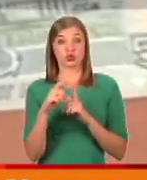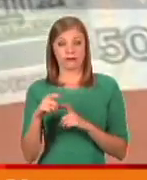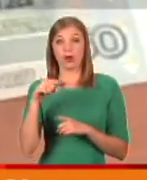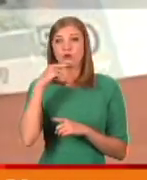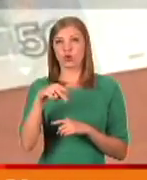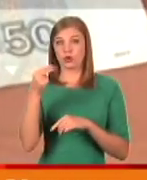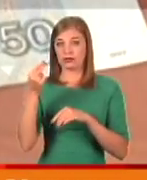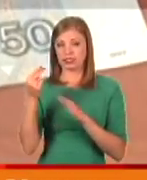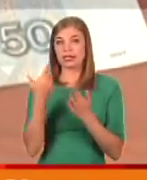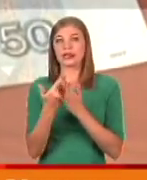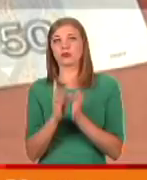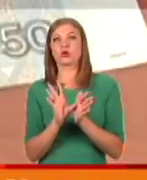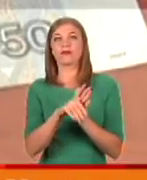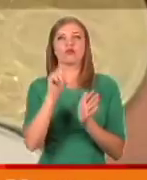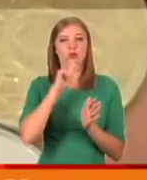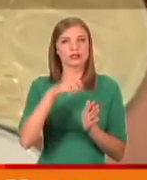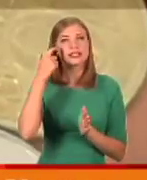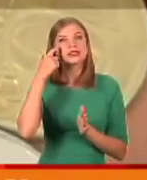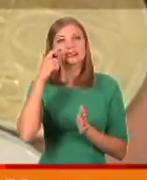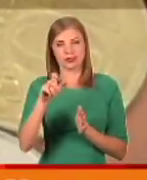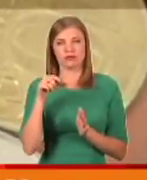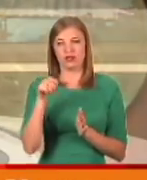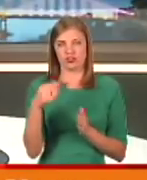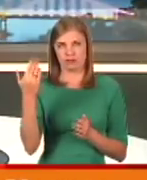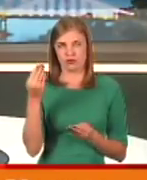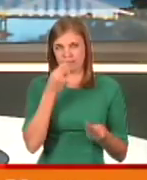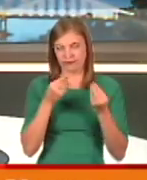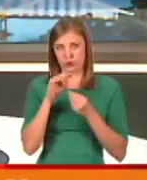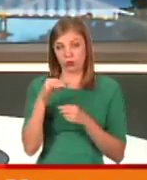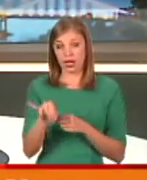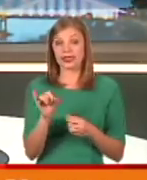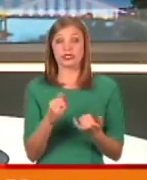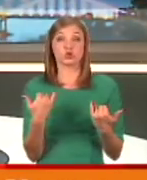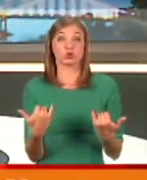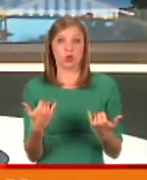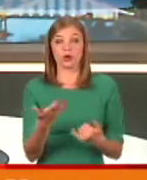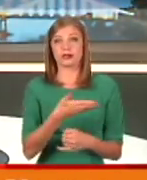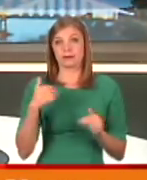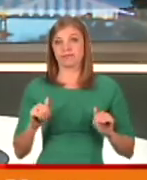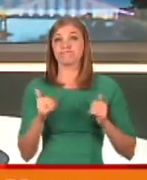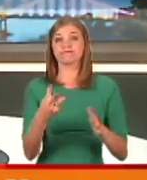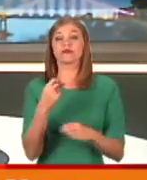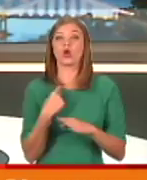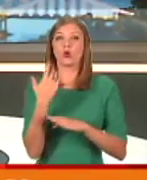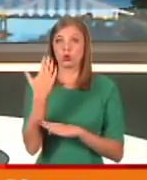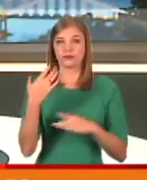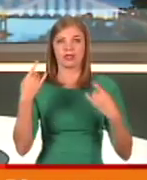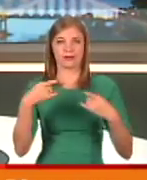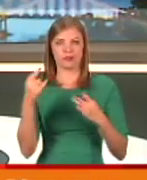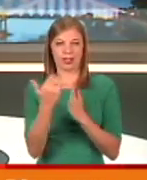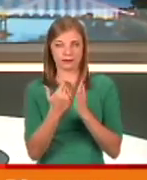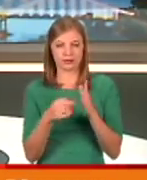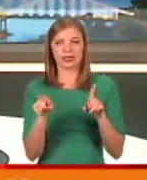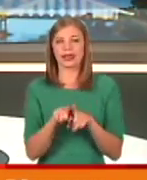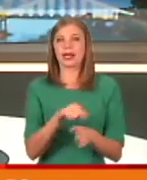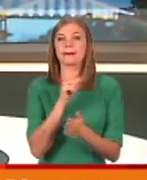капітал, який нібито вливається в Україну, здебільшого віртуальний. І от сьогодні ми виносимо на голосування в телепортал ось